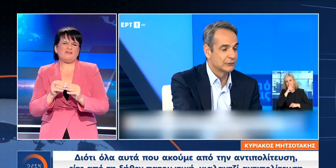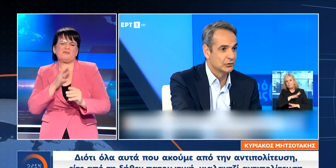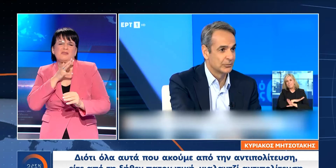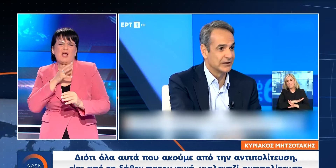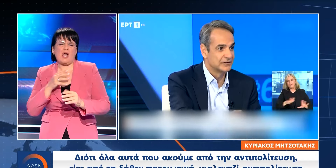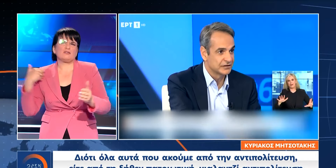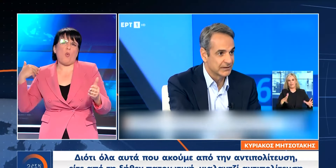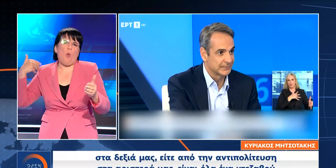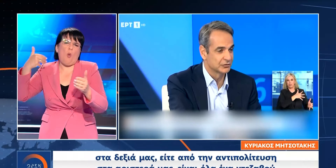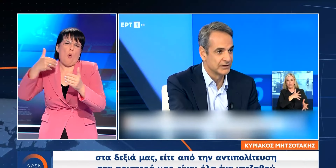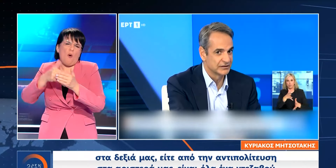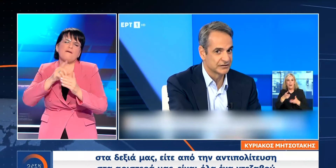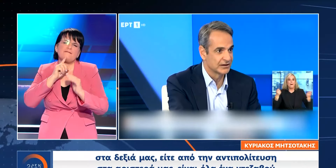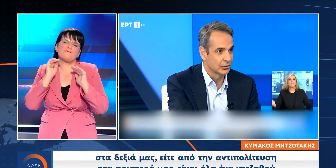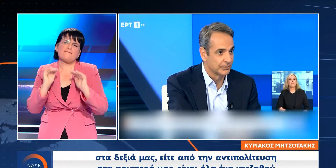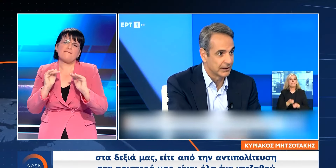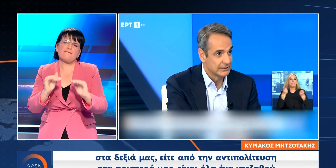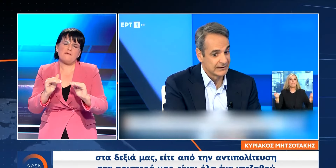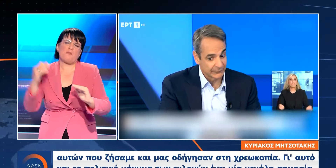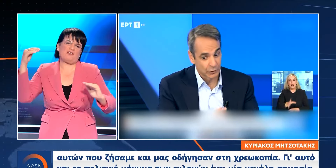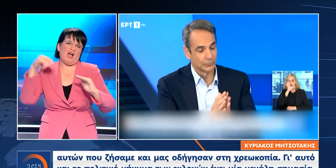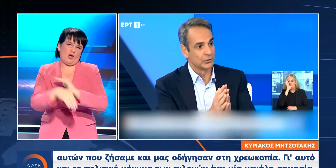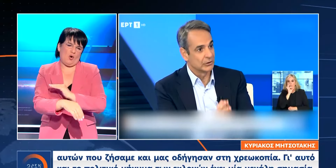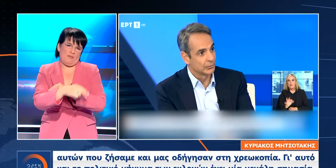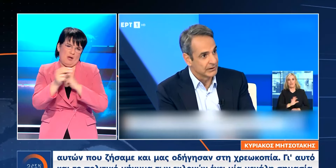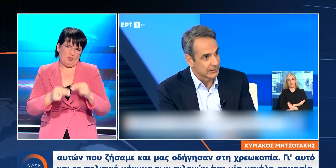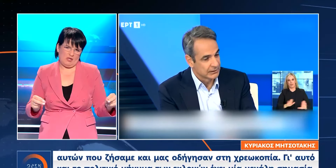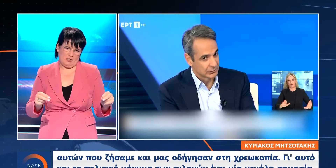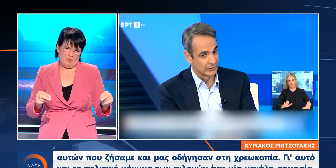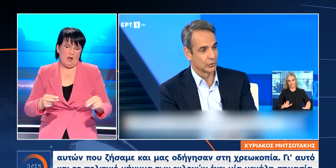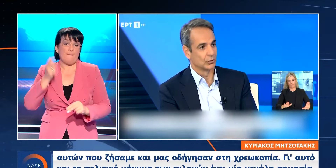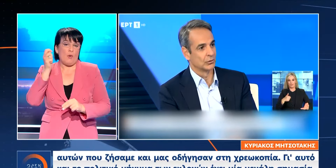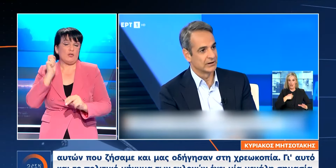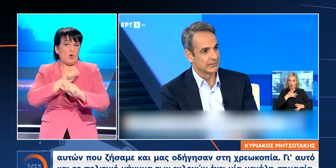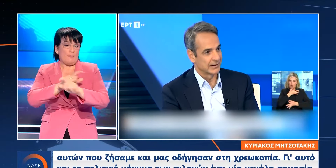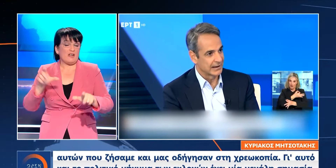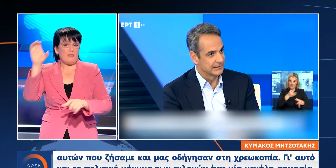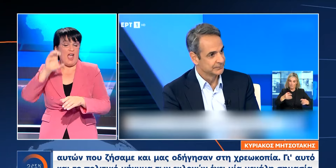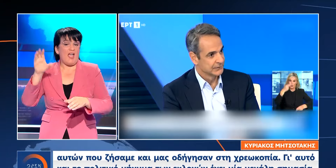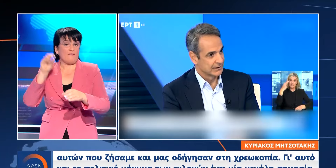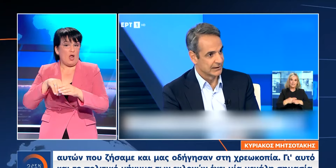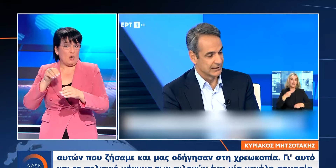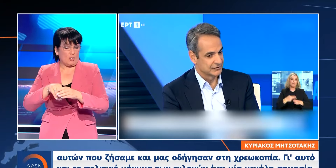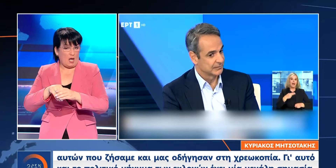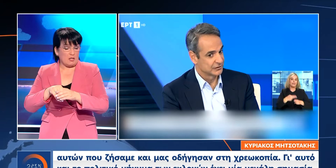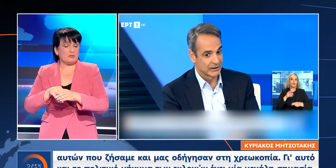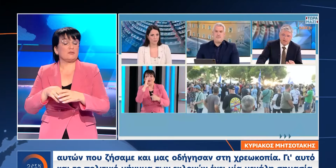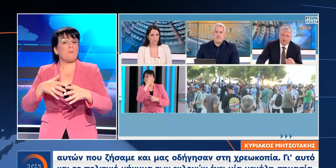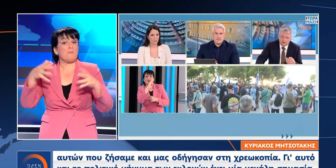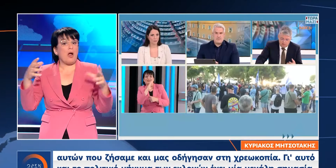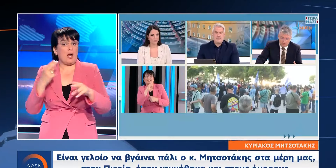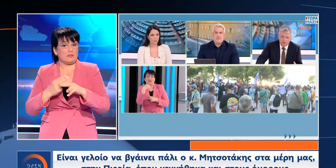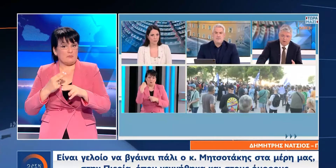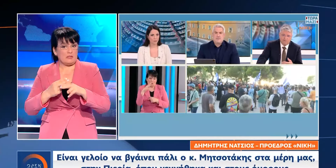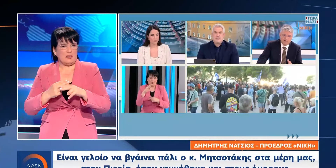ντεζαβού αυτών τα οποία ζήσαμε και μας οδήγησαν στη χρεοκοπία. Γι' αυτό και το πολιτικό μήνυμα των ευρωεκλογών έχει μια μεγάλη σημασία.